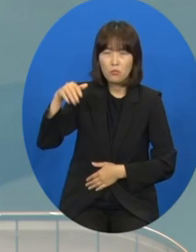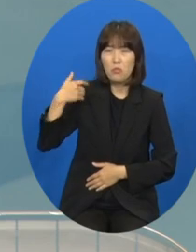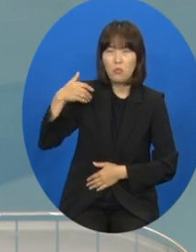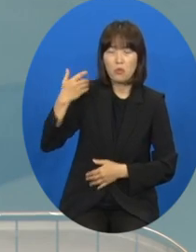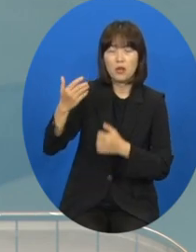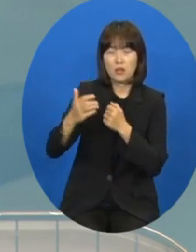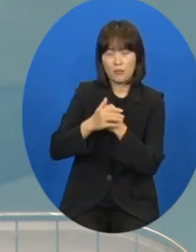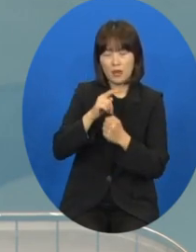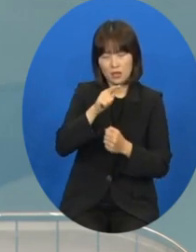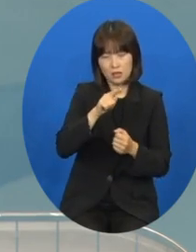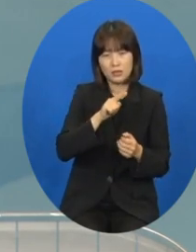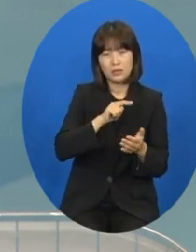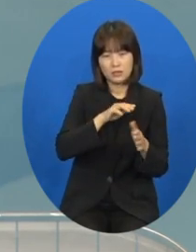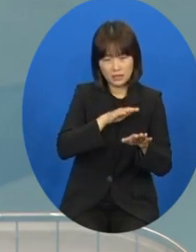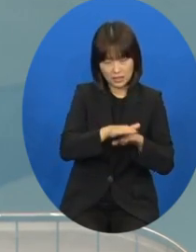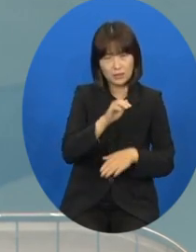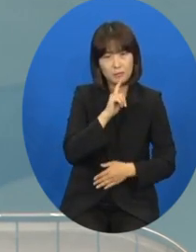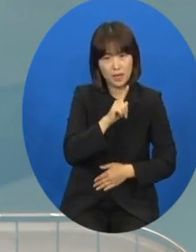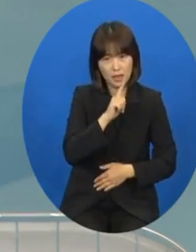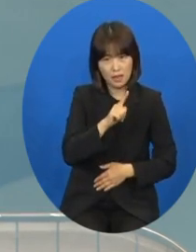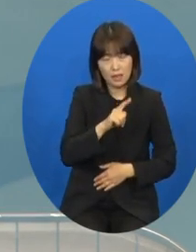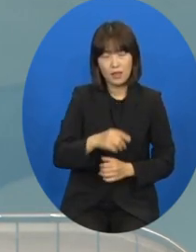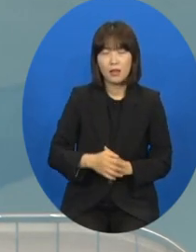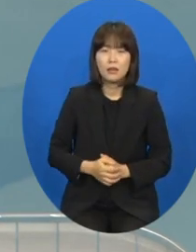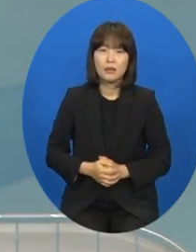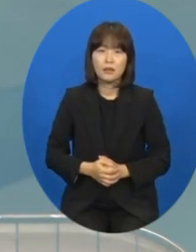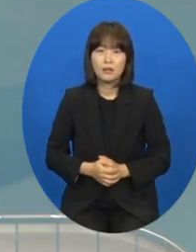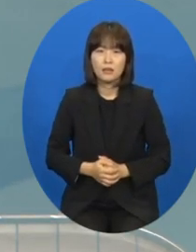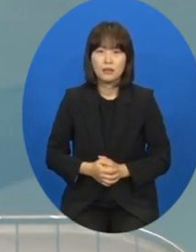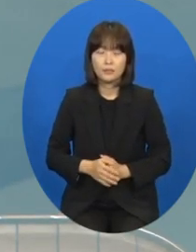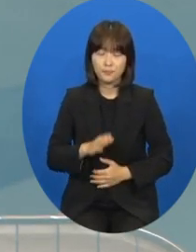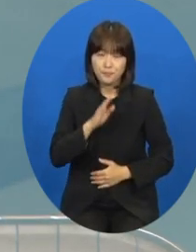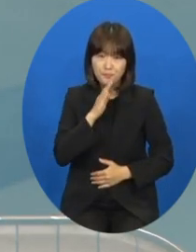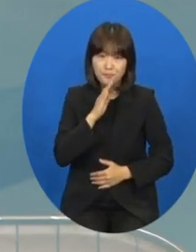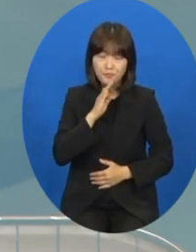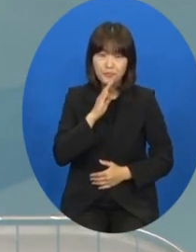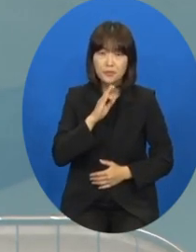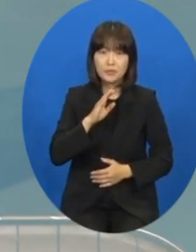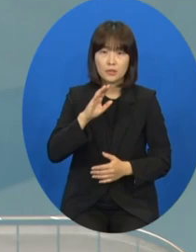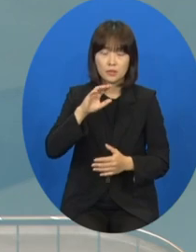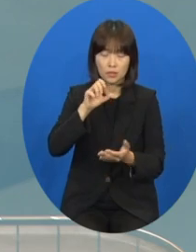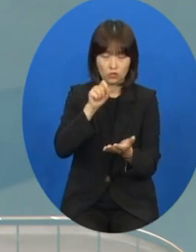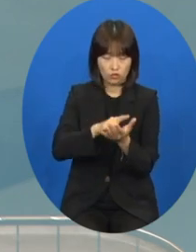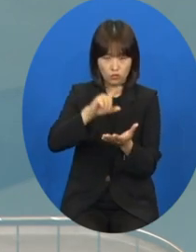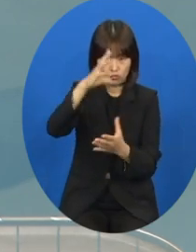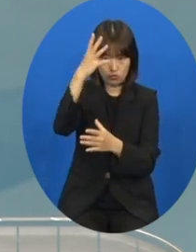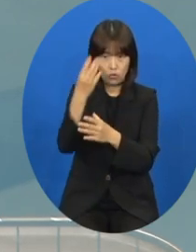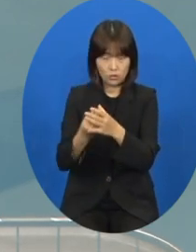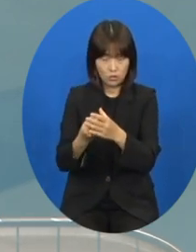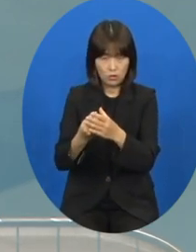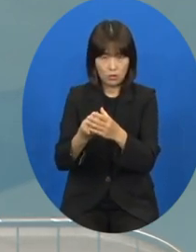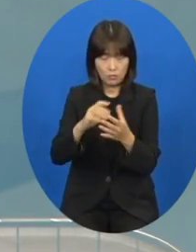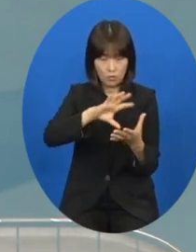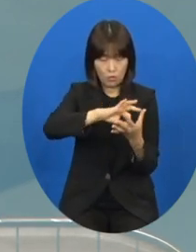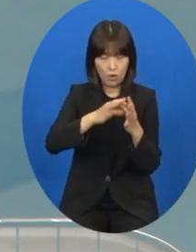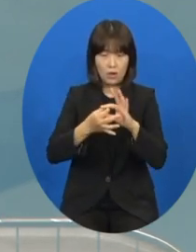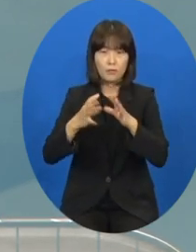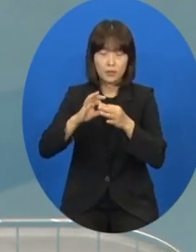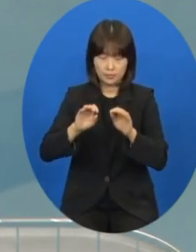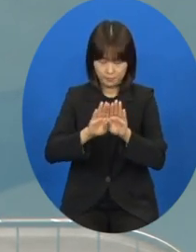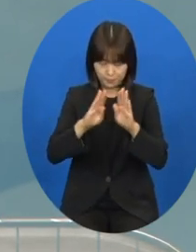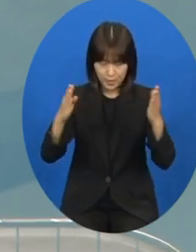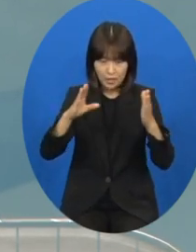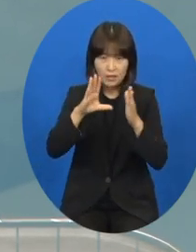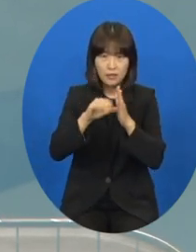이야기입니다. 실제로 월드컵이나 또는 올림픽이 열릴 때 하늘의 천사들은